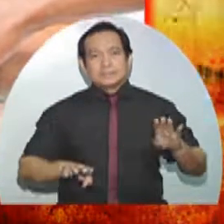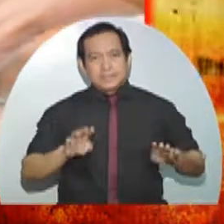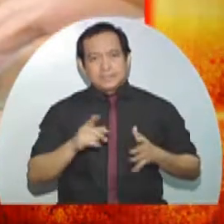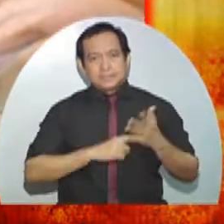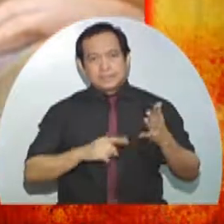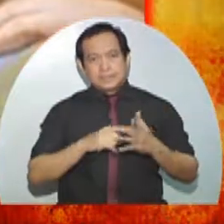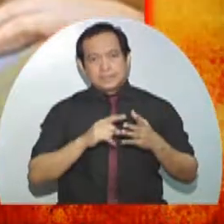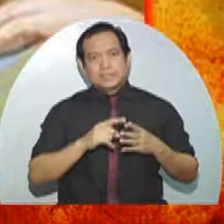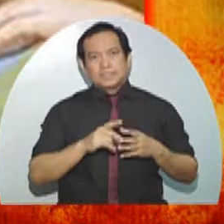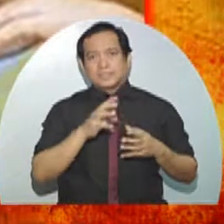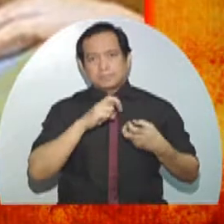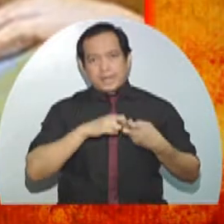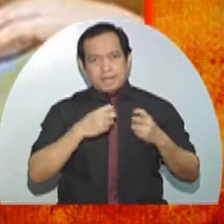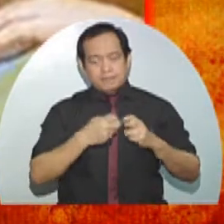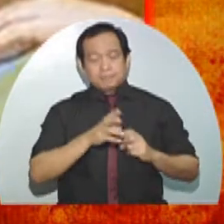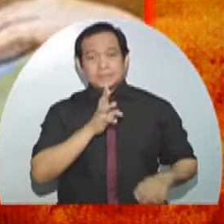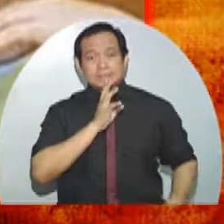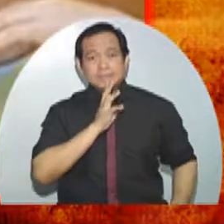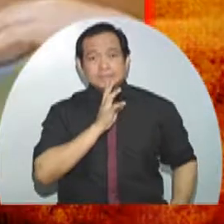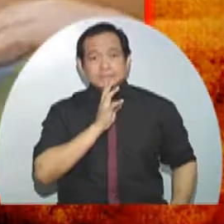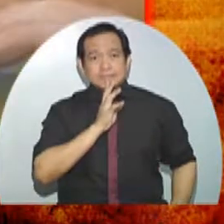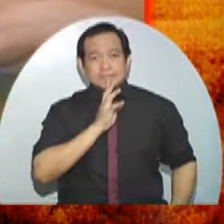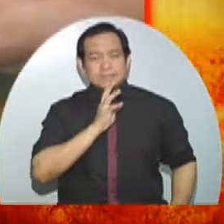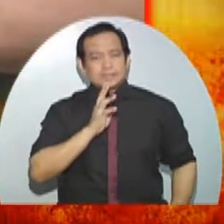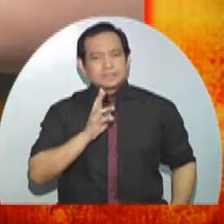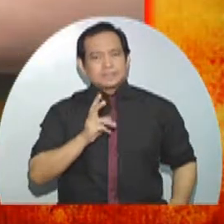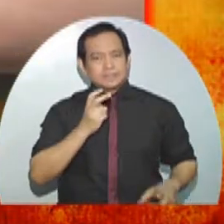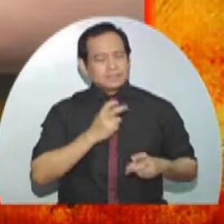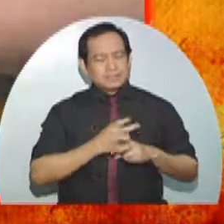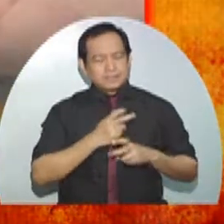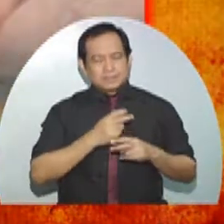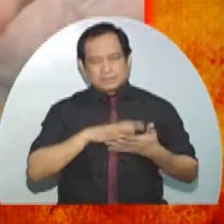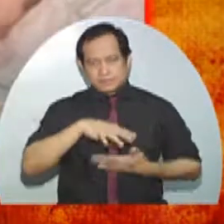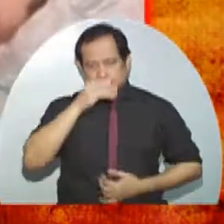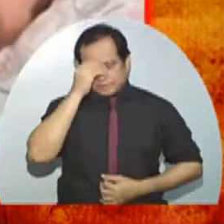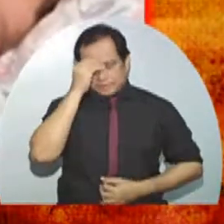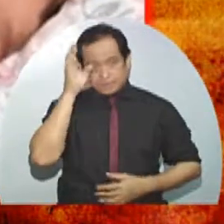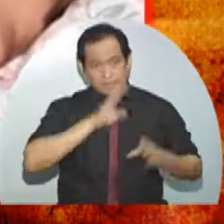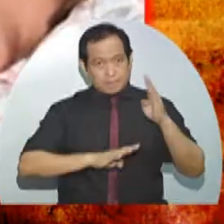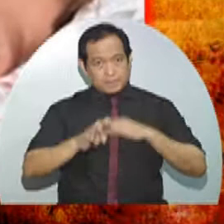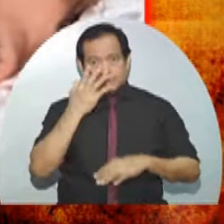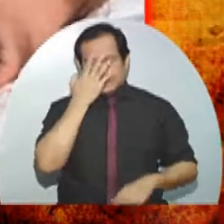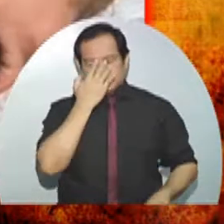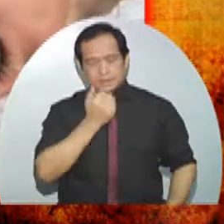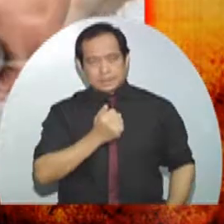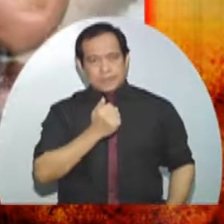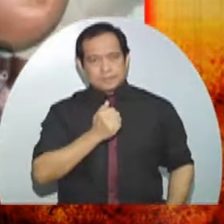pagbalanse, problema sa pagsasalita, hirap sa pagkatuto, problema sa